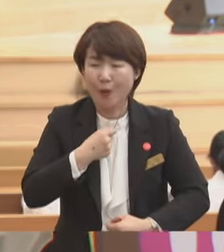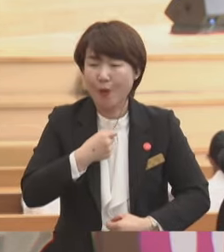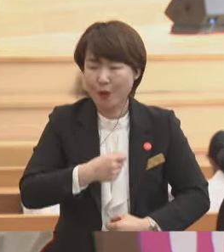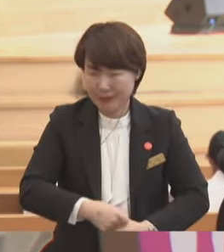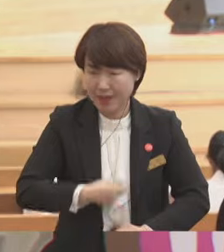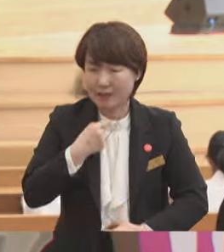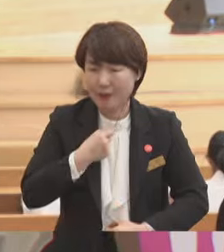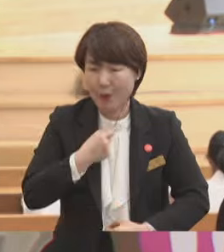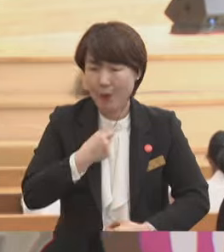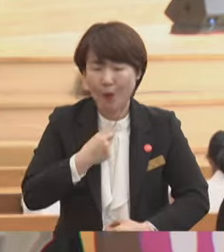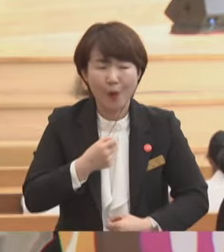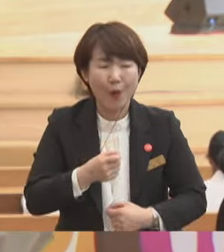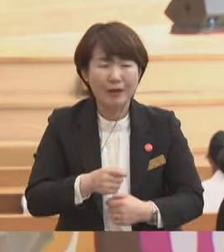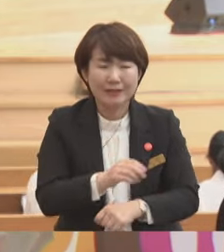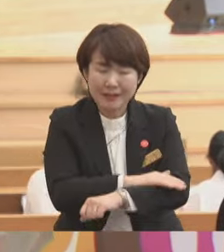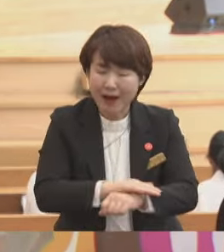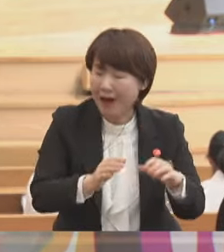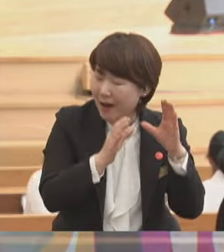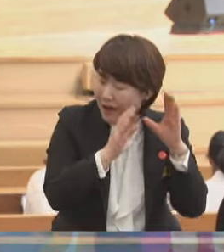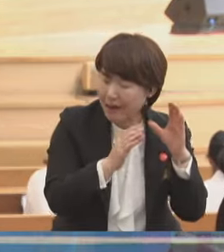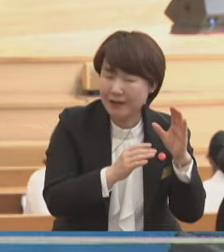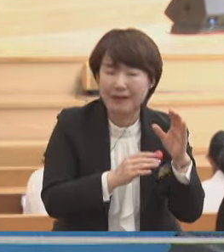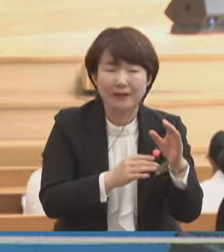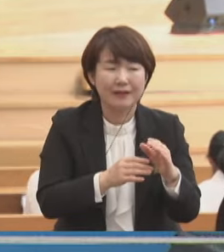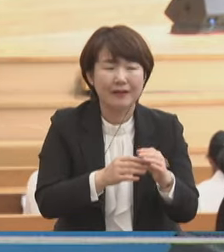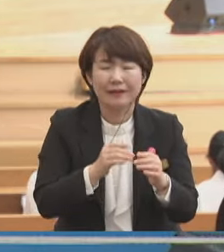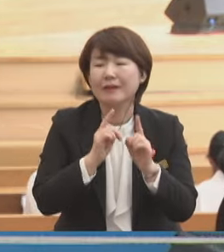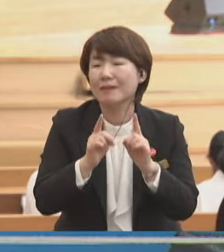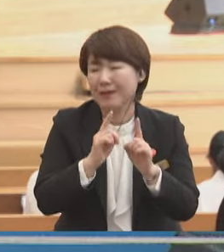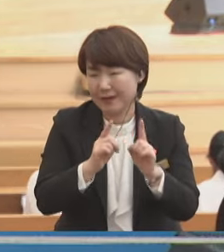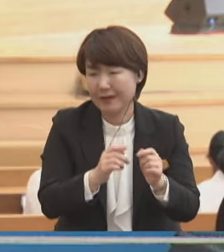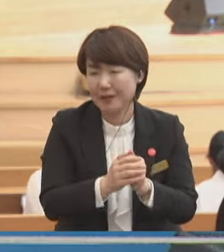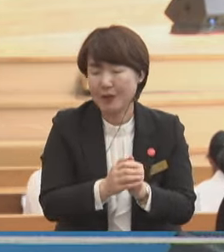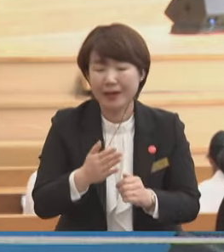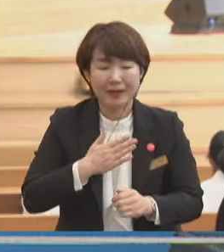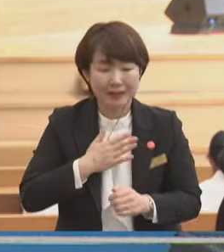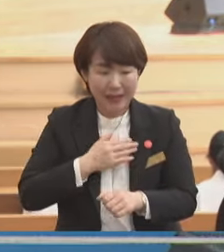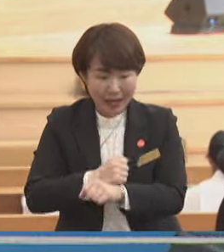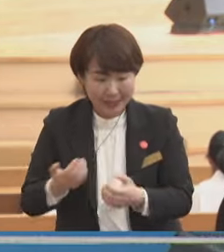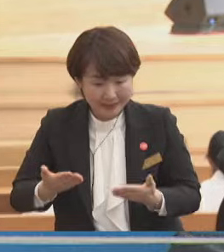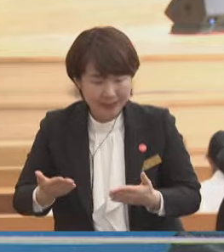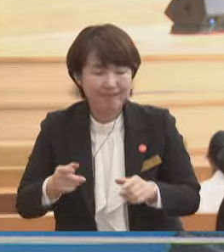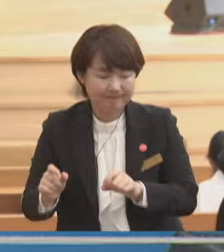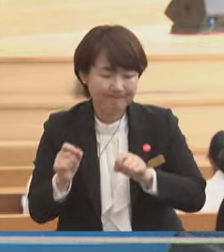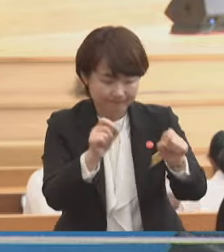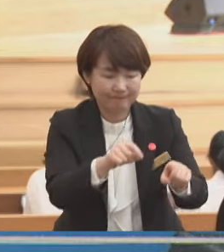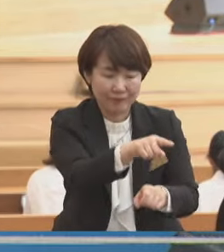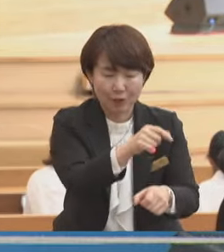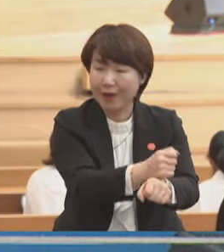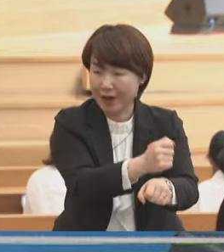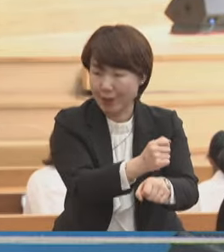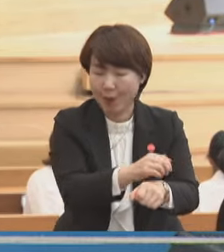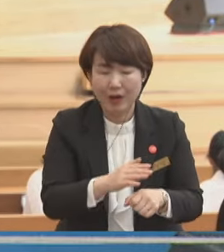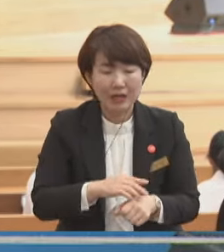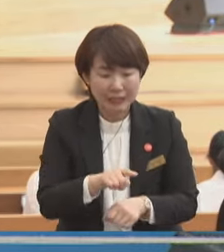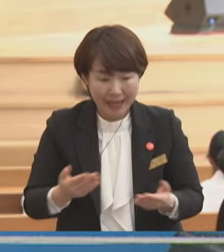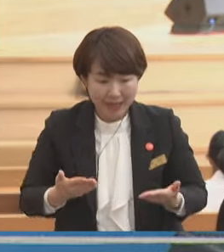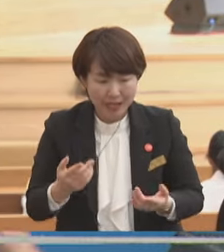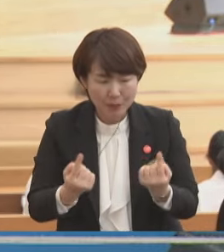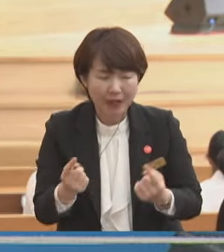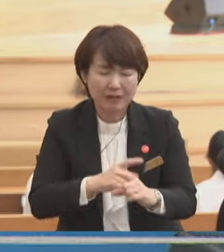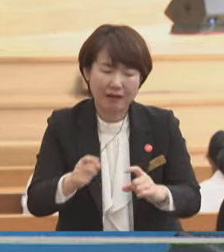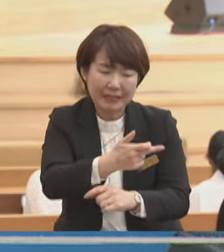귀담아 들어주기 바라는 마음으로 뭐라고요 내가 하는 일을 그도 할 것이요 또한 그보다 큰 일을